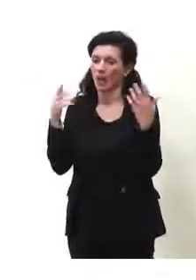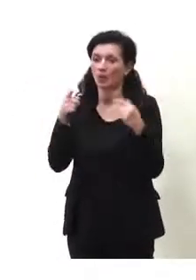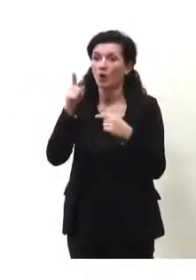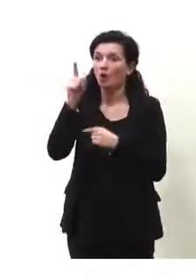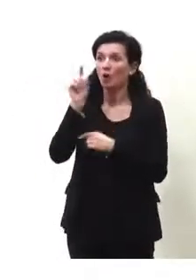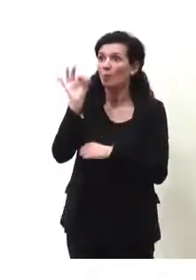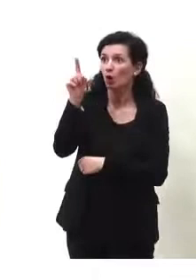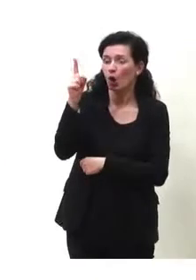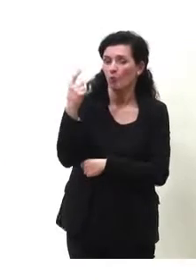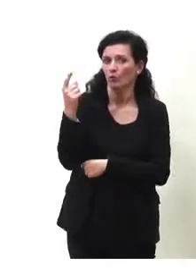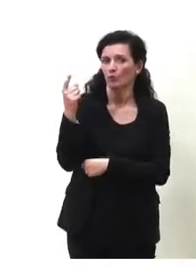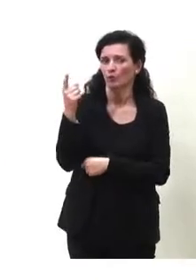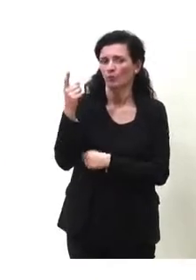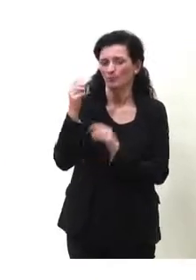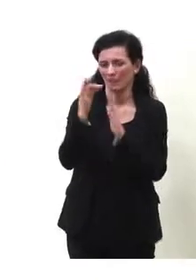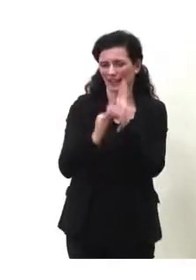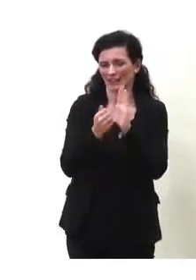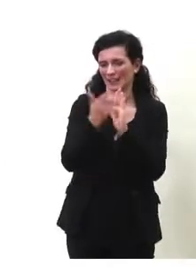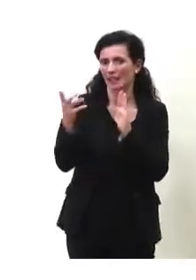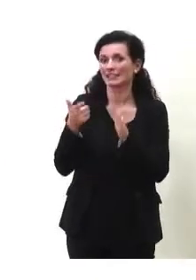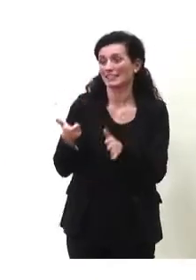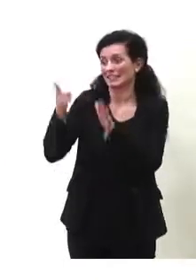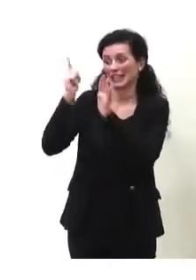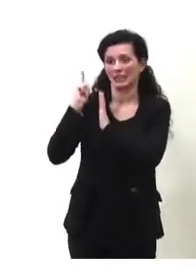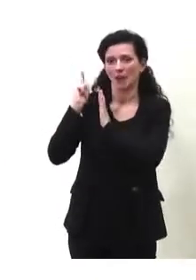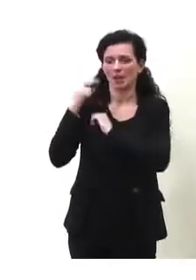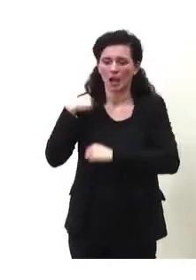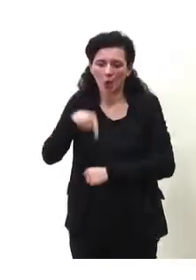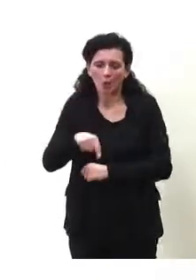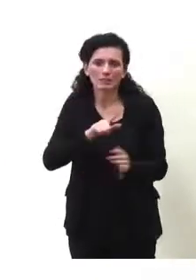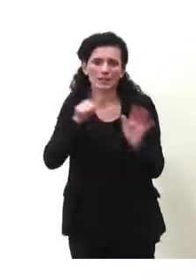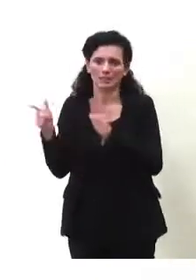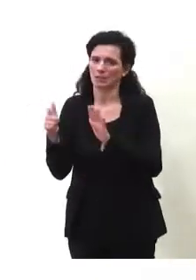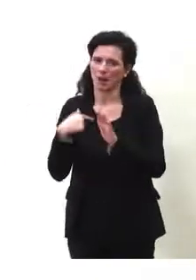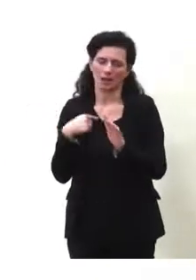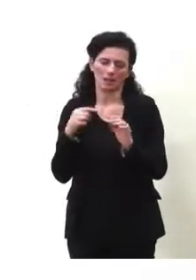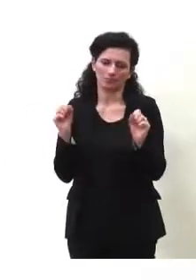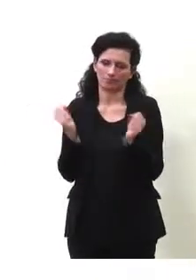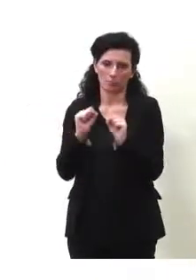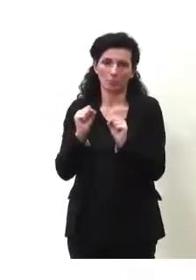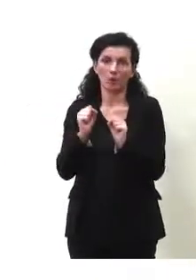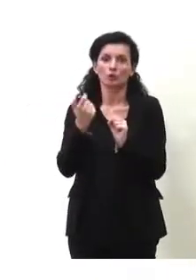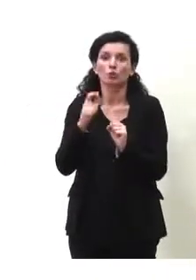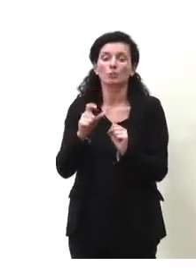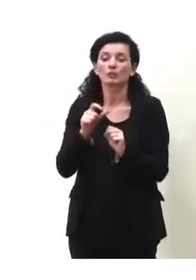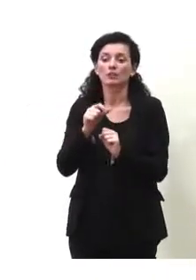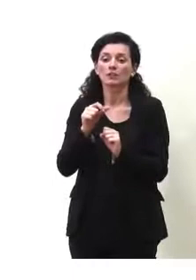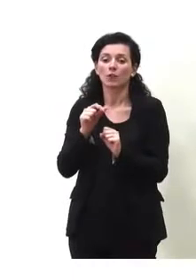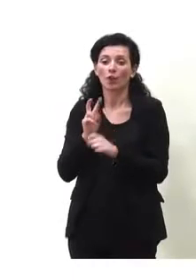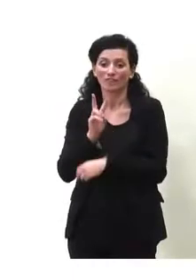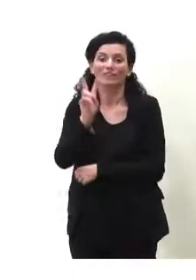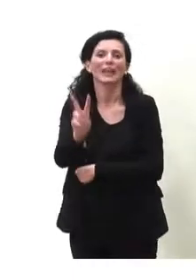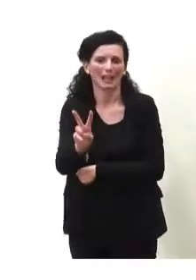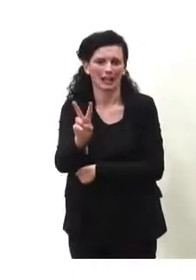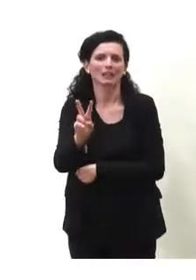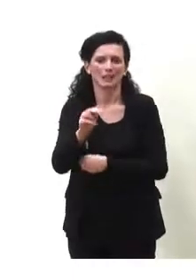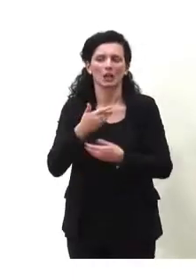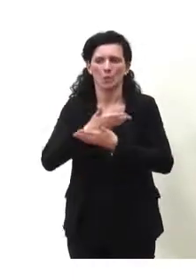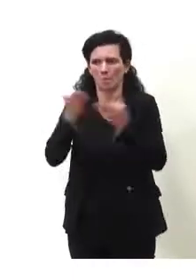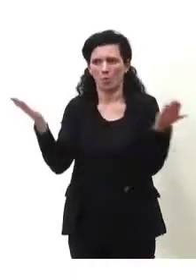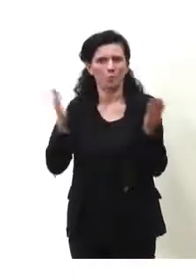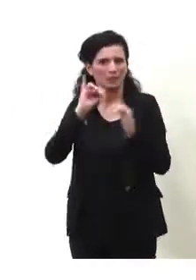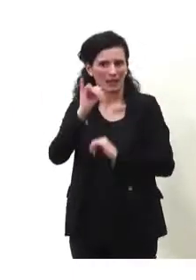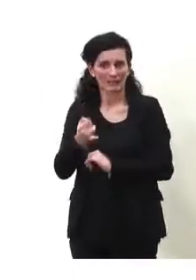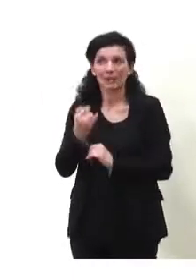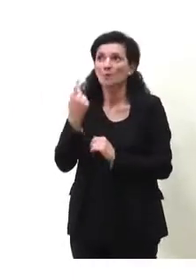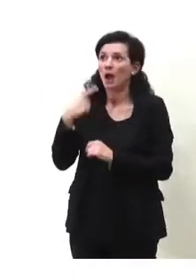settimana scorsa, io per ovvi motivi non posso dare i dati di questa settimana che verranno resi pubblici venerdì prossimo. Però